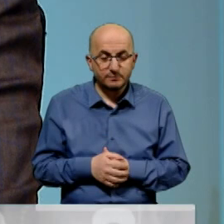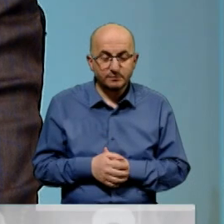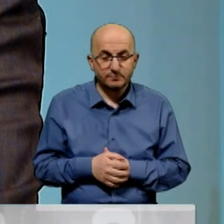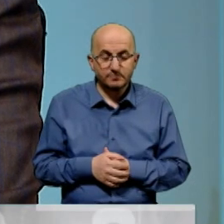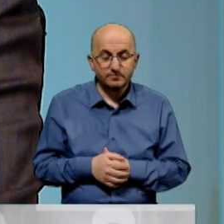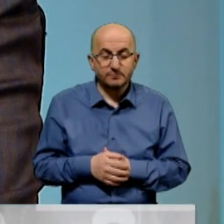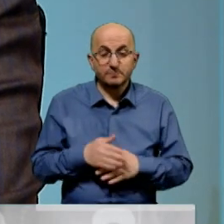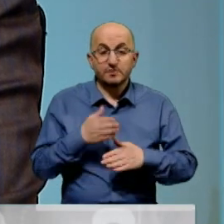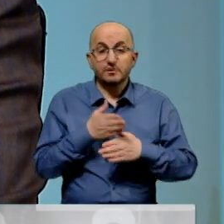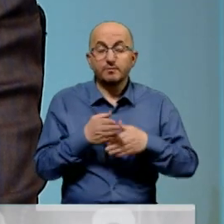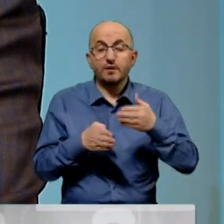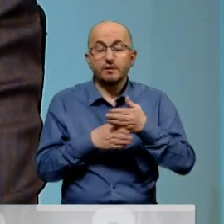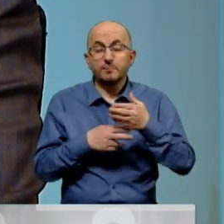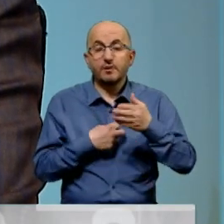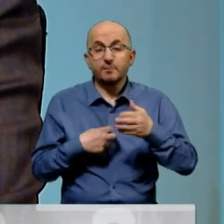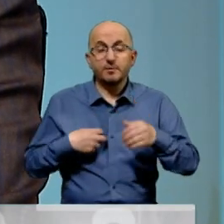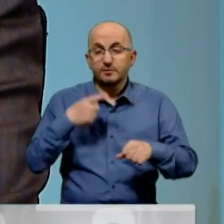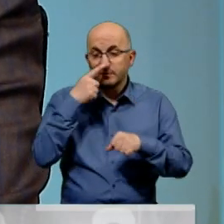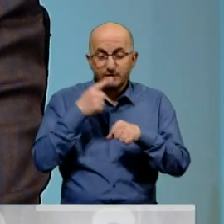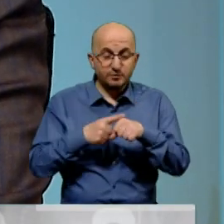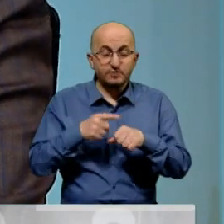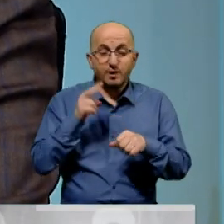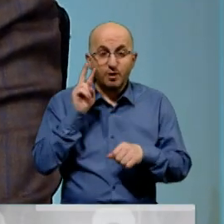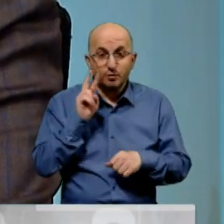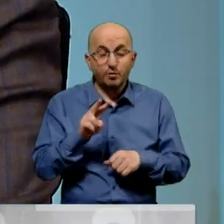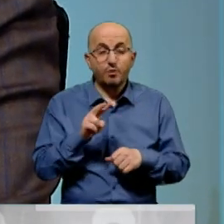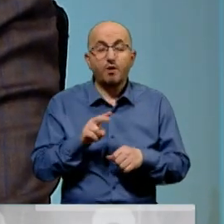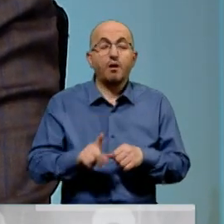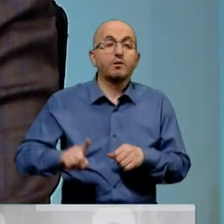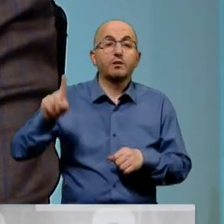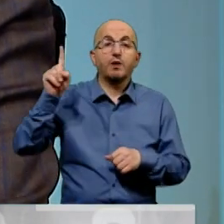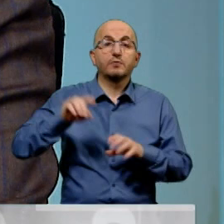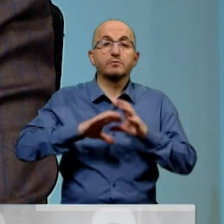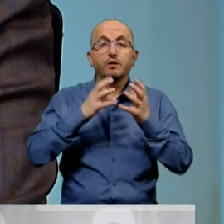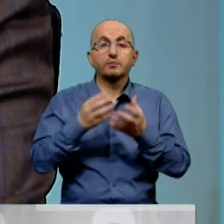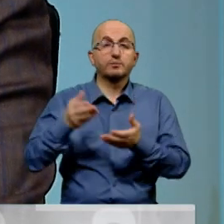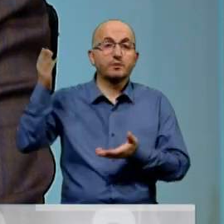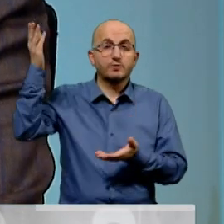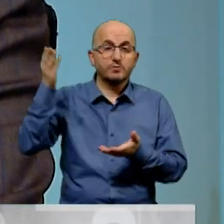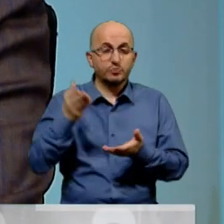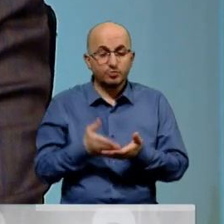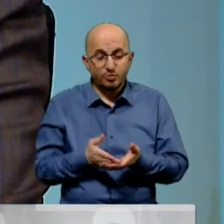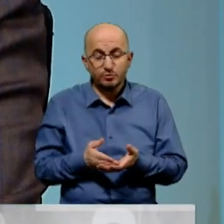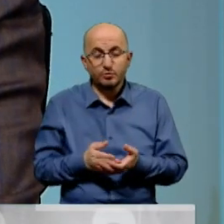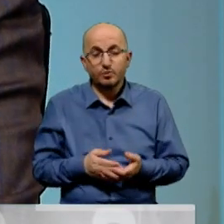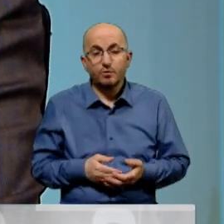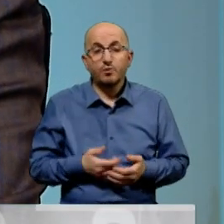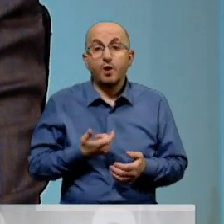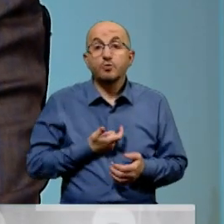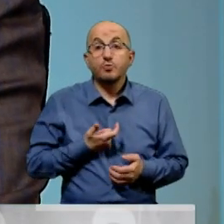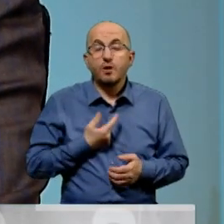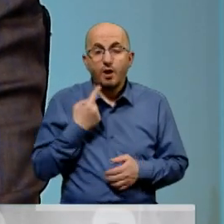İbrahim'i dinlere göre Allah'ın yeryüzüne indirmiş olduğu sünnetullah'a göre adetullah'a